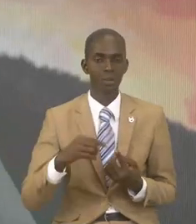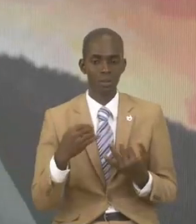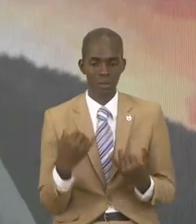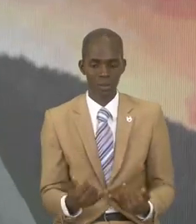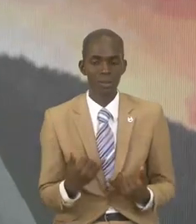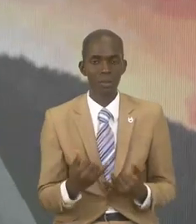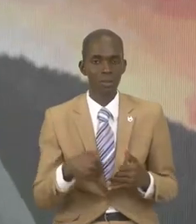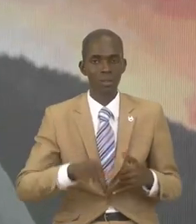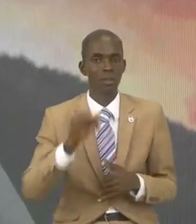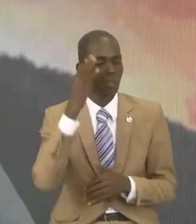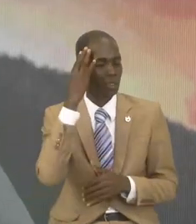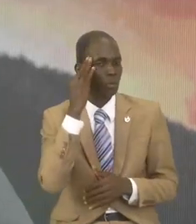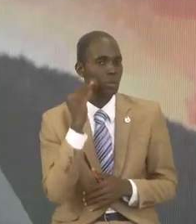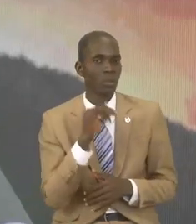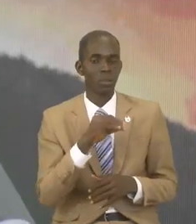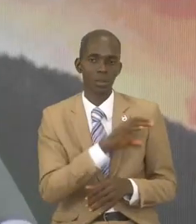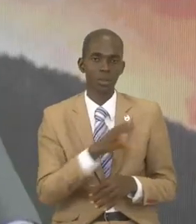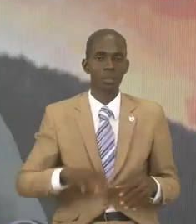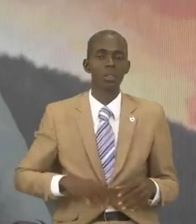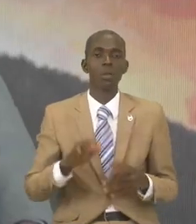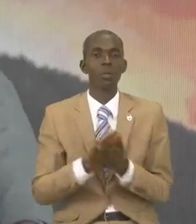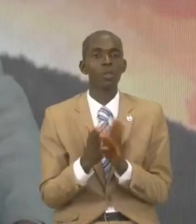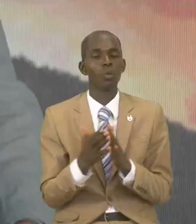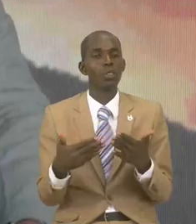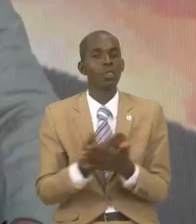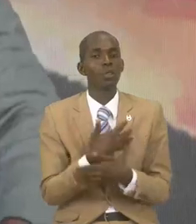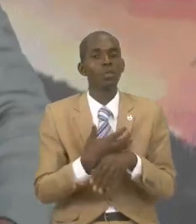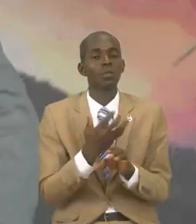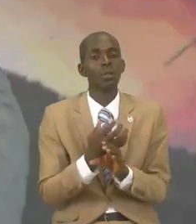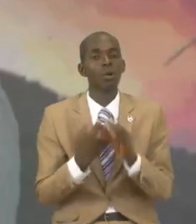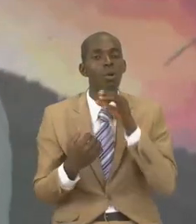à jour en Christ. Il est une nouvelle créature.